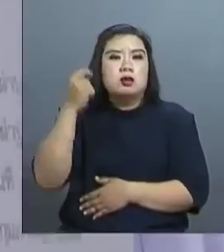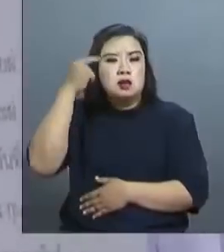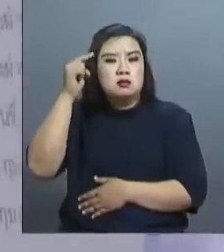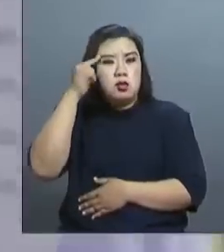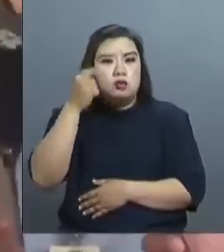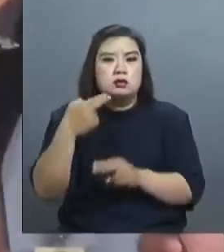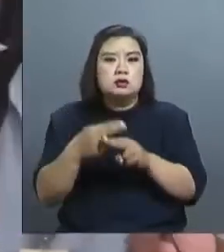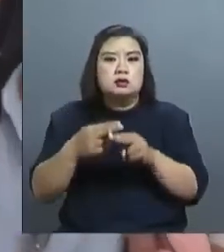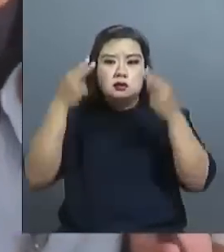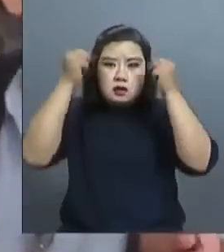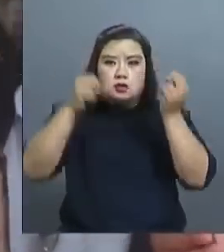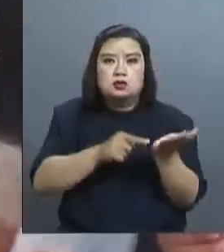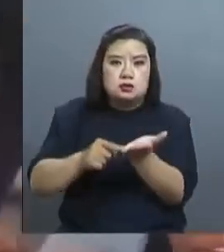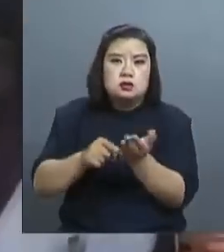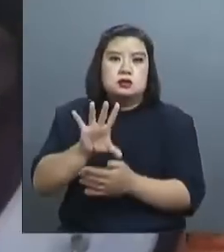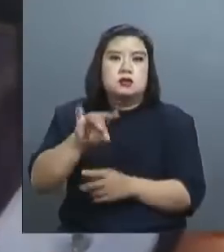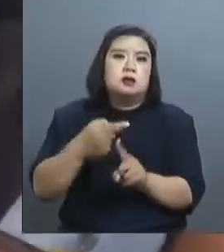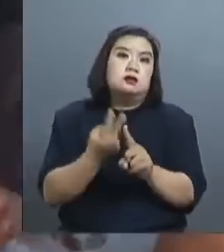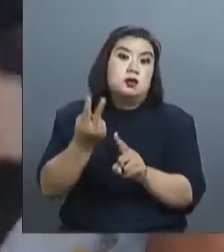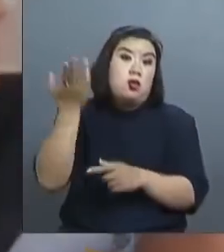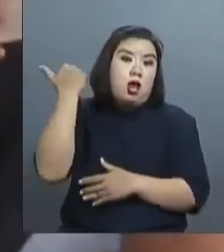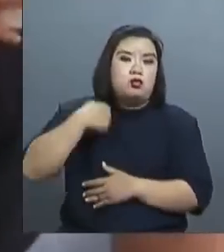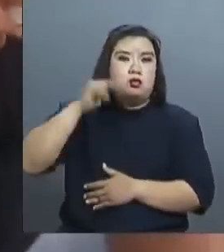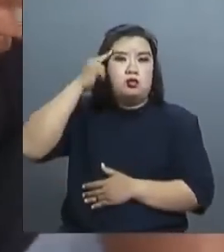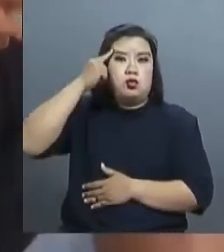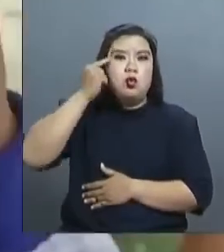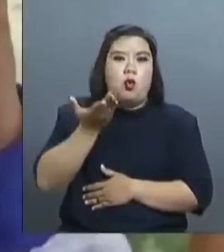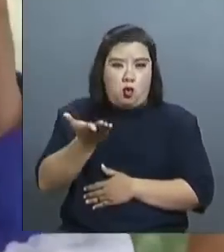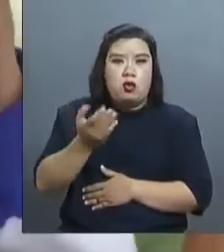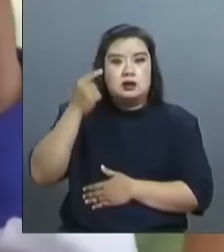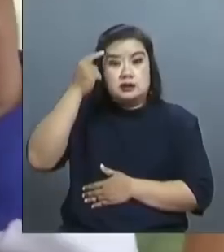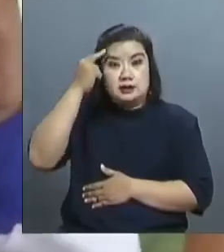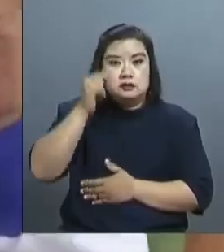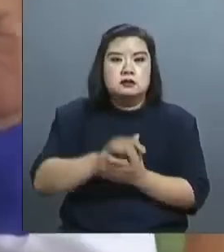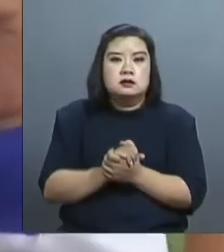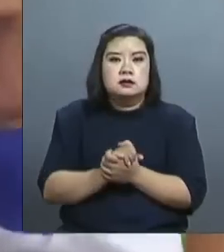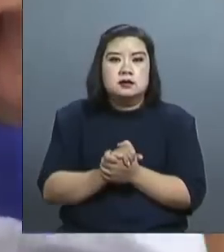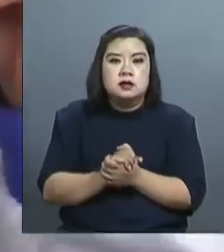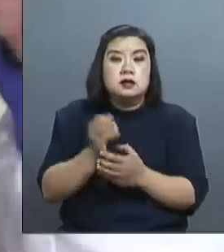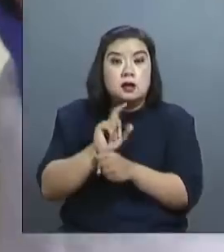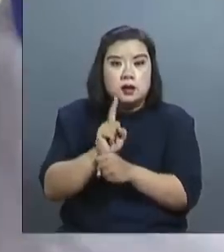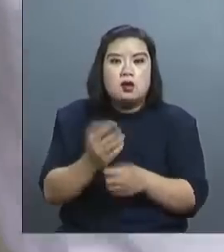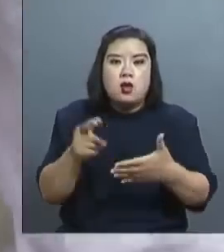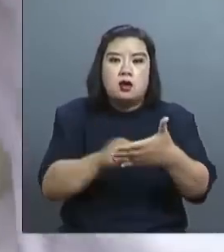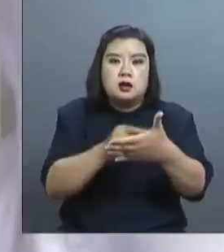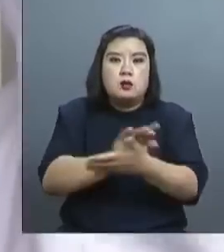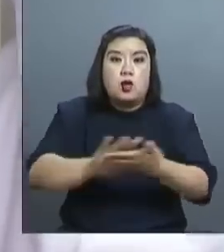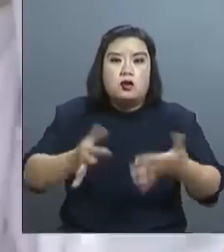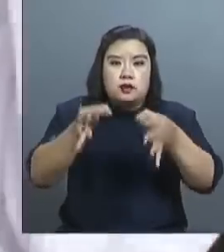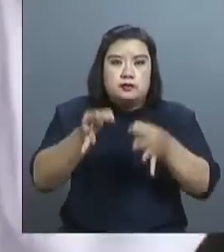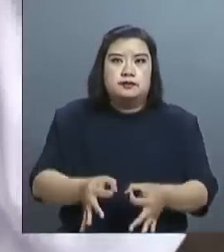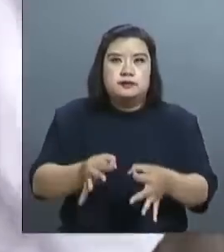เกิดขึ้นเมื่อวันที่ 8กุมภาพันธ์ที่ผ่านมาและก็ขอให้วินิจฉัยชี้ขาดคดีหลังการเลือกตั้ง